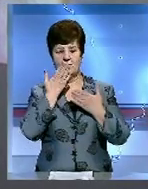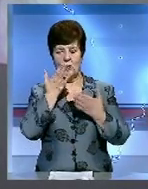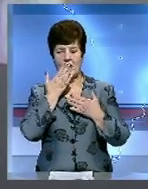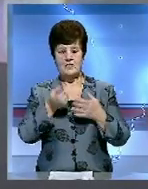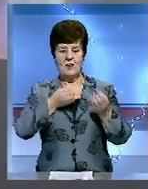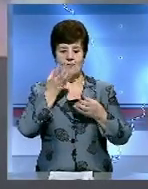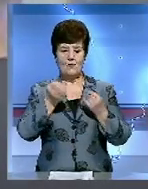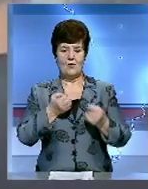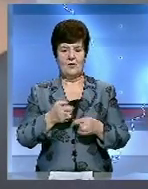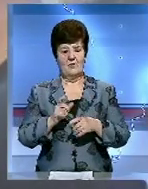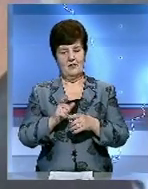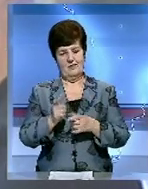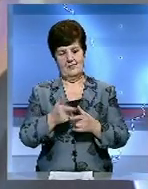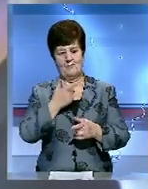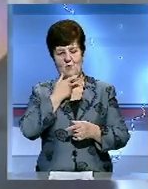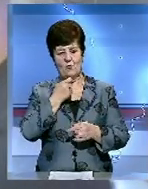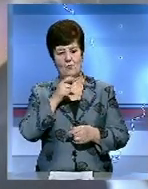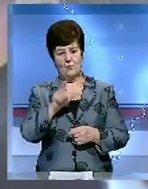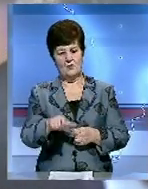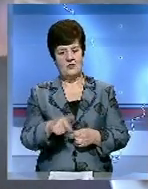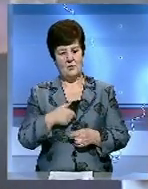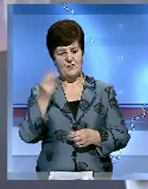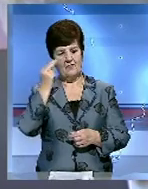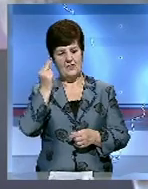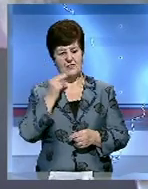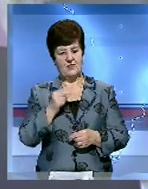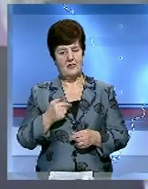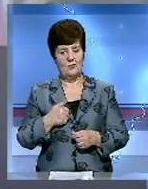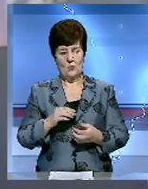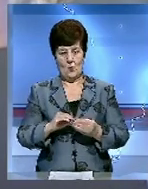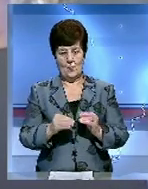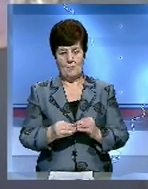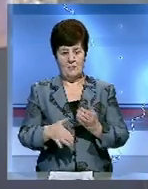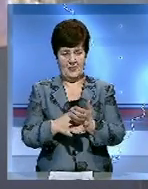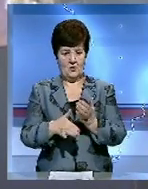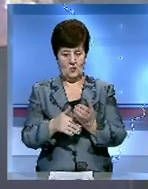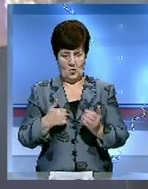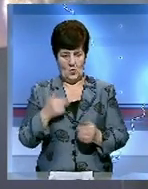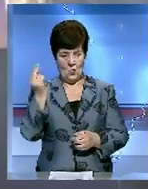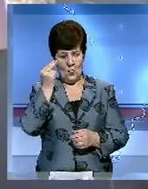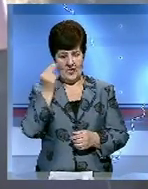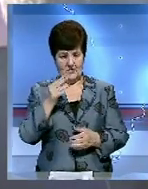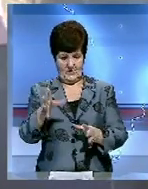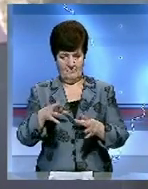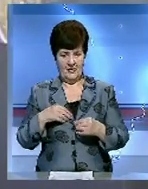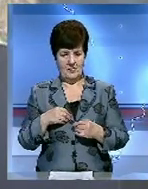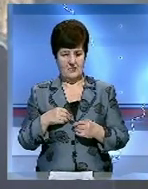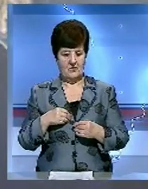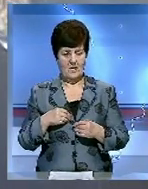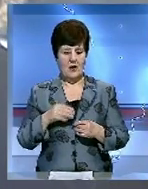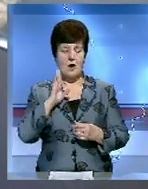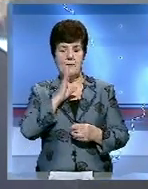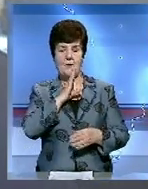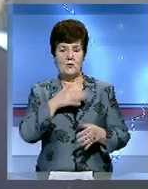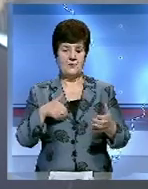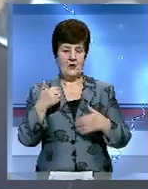frumos. Nu cred, am de învățat. Nu e o problemă, te ajut eu cu lecțiile. Mergi? Mama o să-și facă griji.